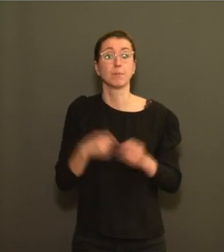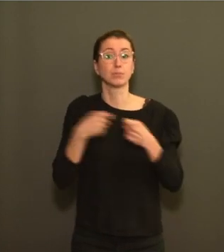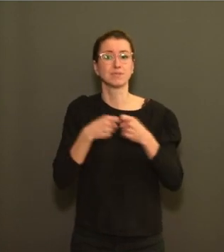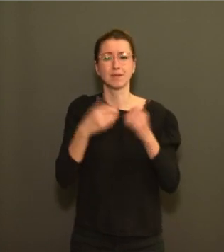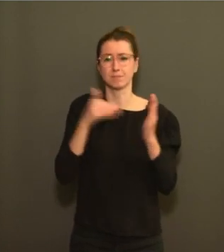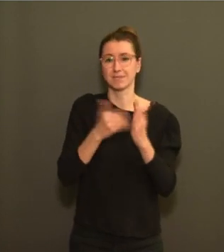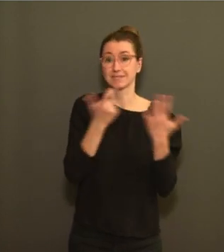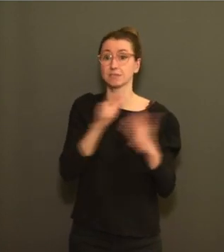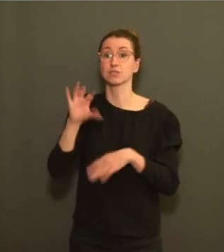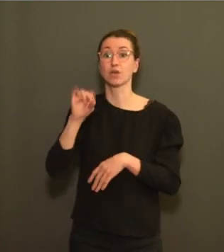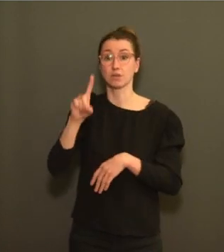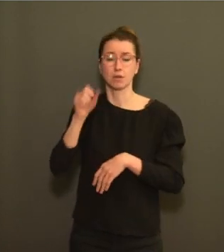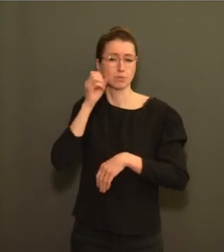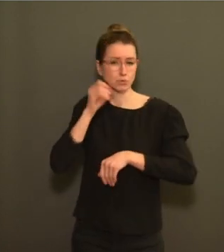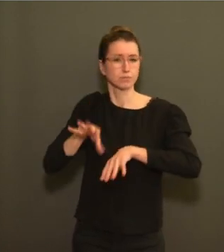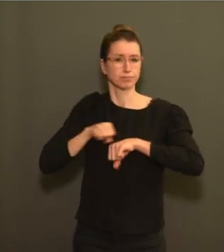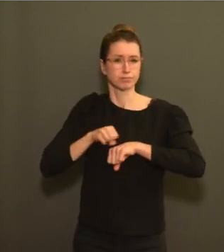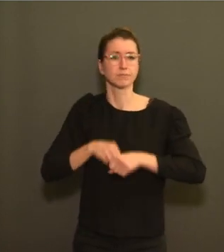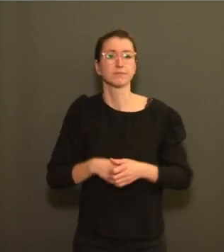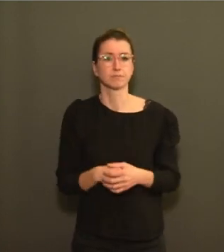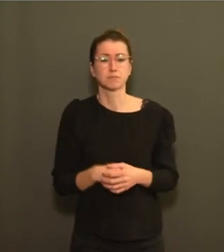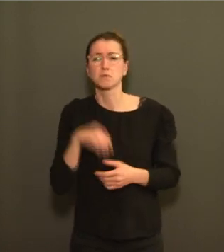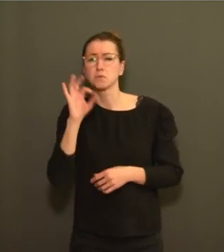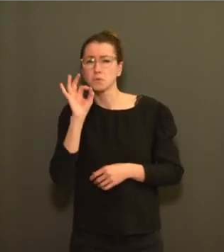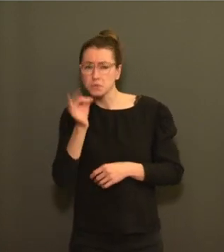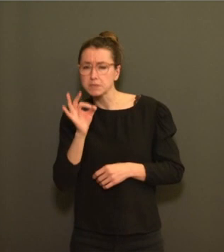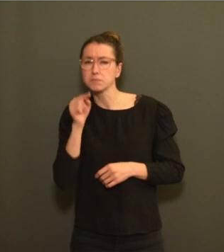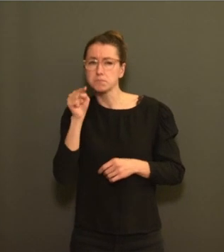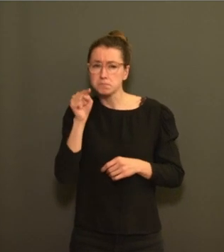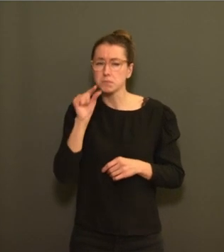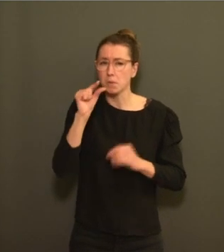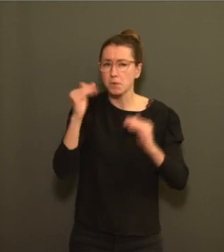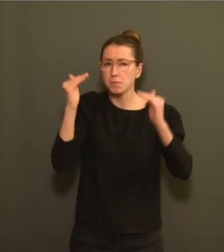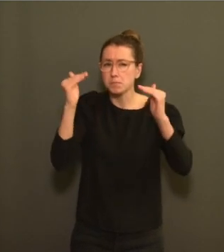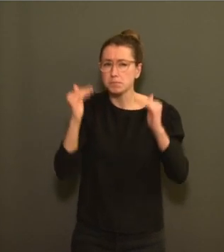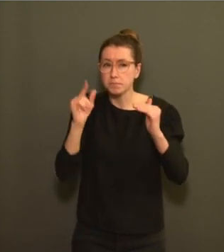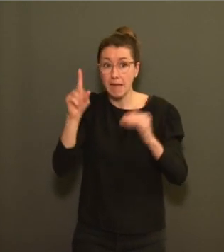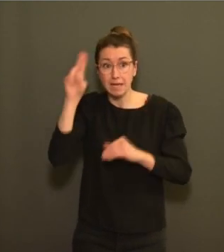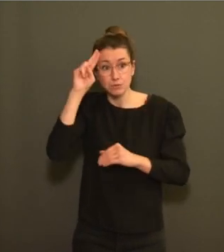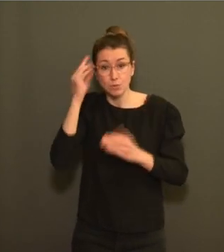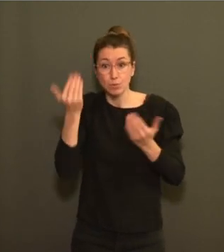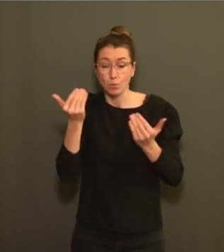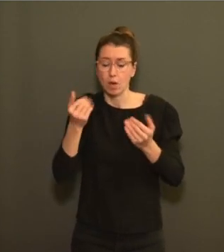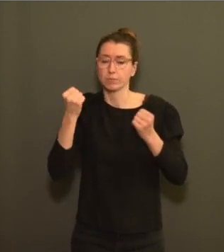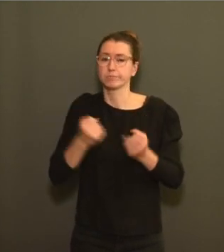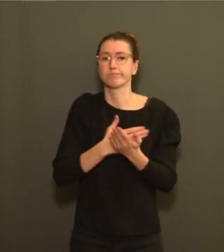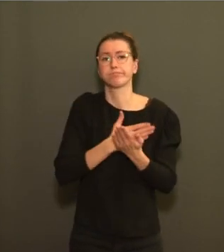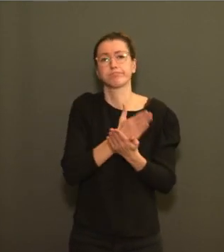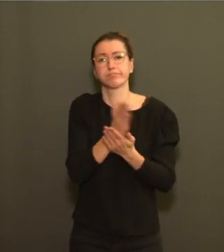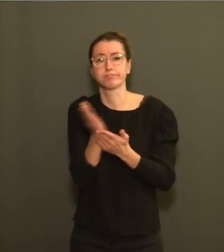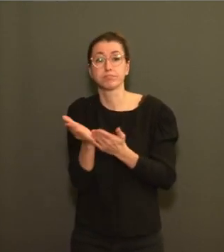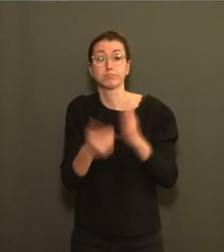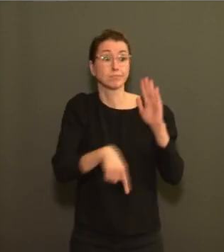une diminution, mais on a dit différentes raisons peuvent l'expliquer, et malheureusement pas seulement l'impact des mesures.